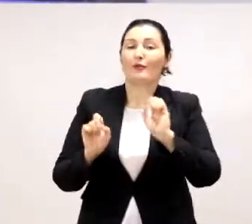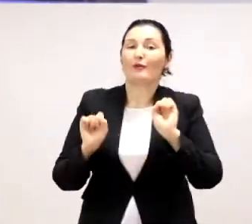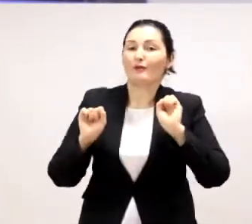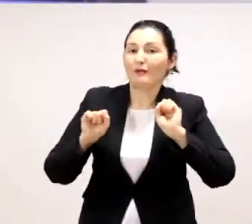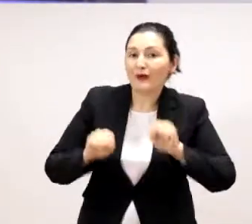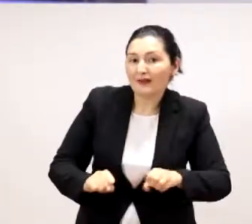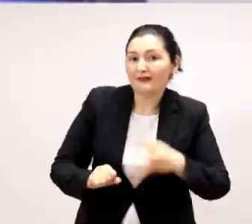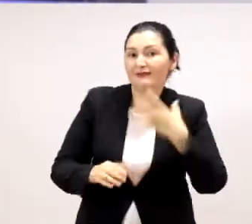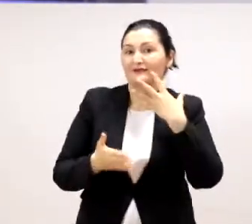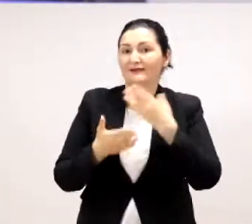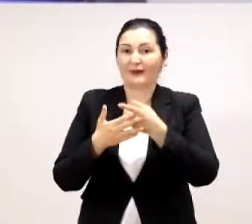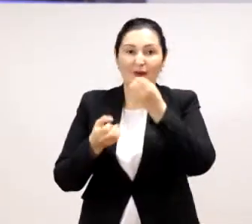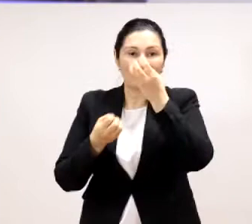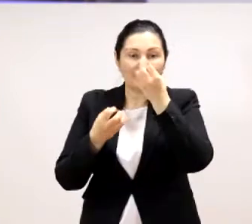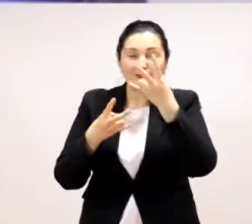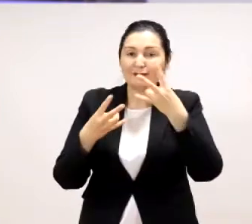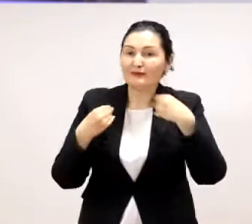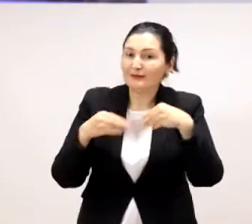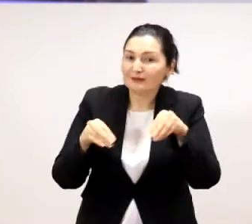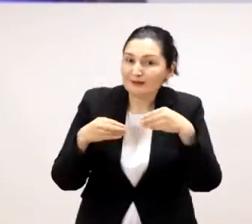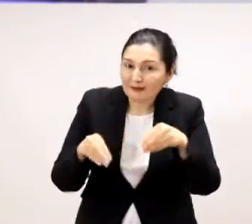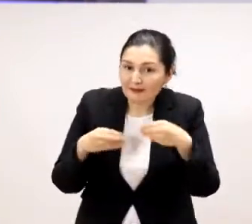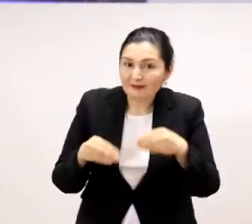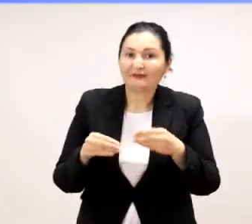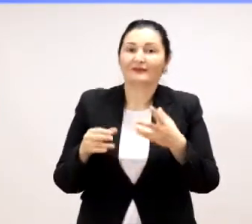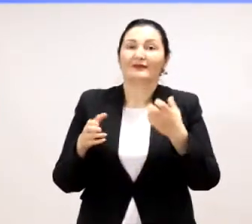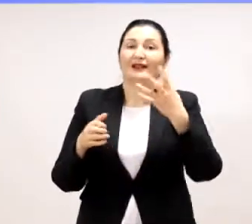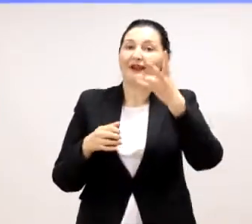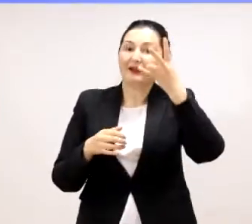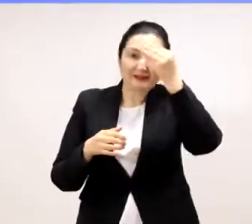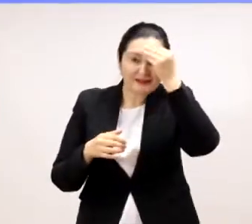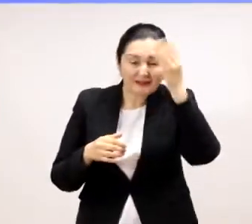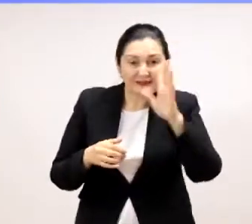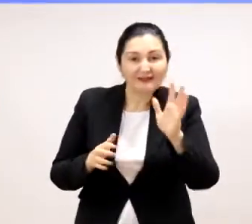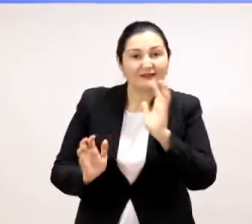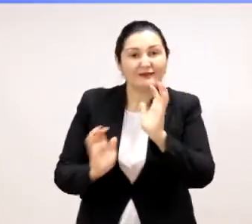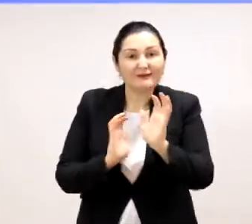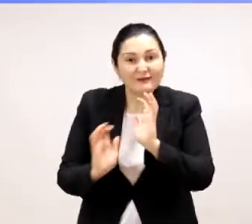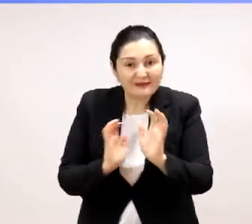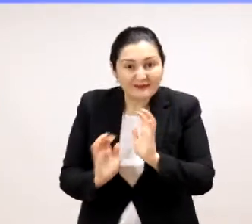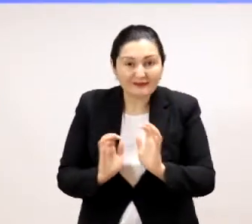میتوانید خودتان گل شنانید. بله. در خاطر نگاه دارید،